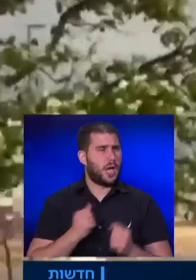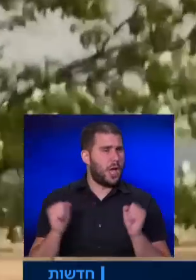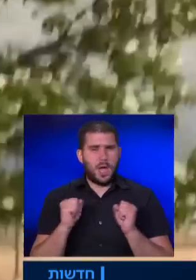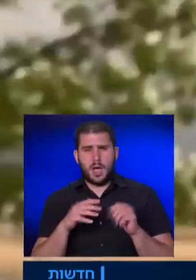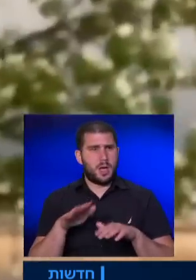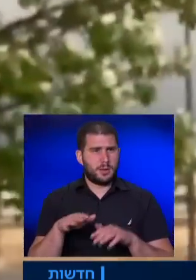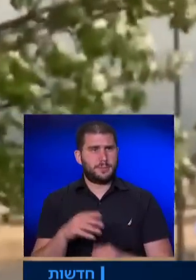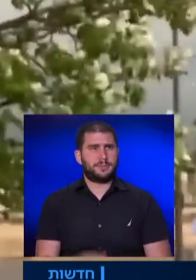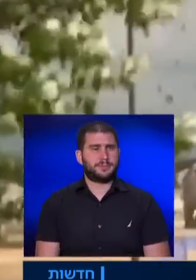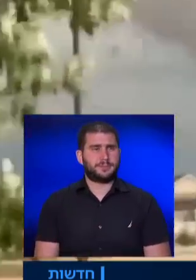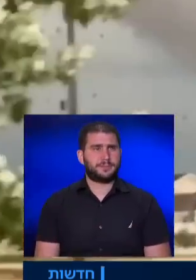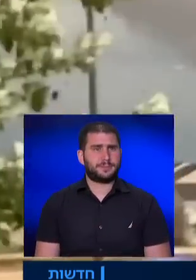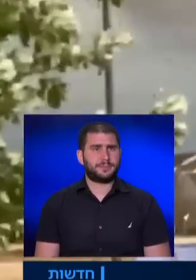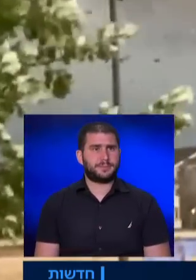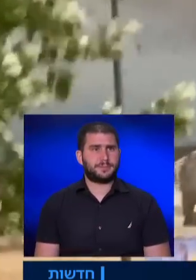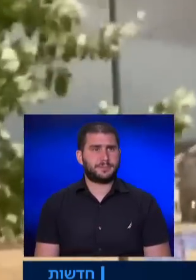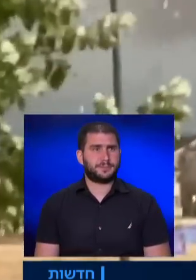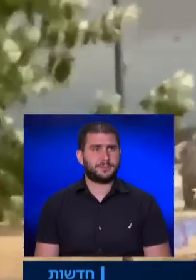מתרענן.